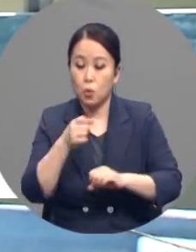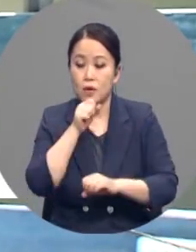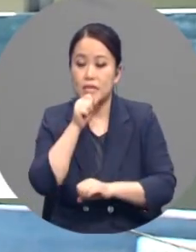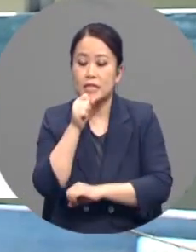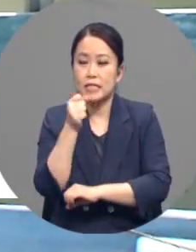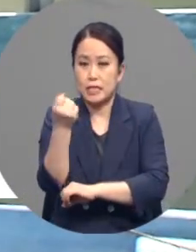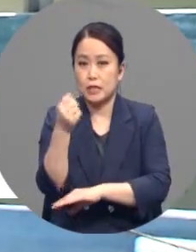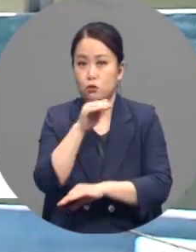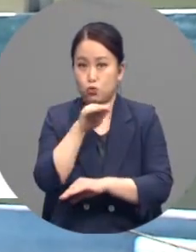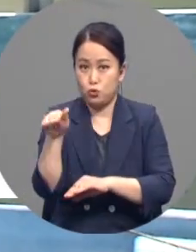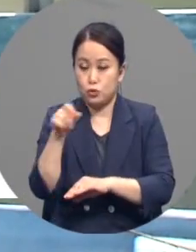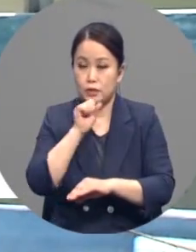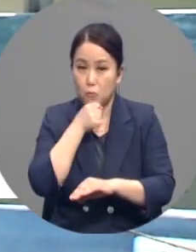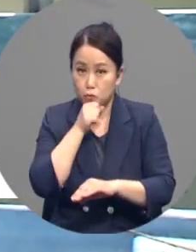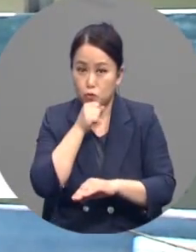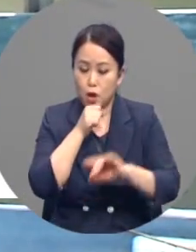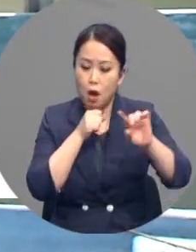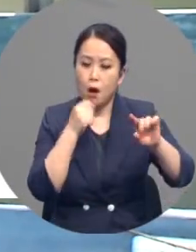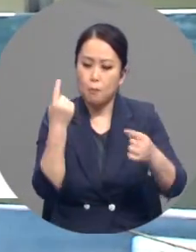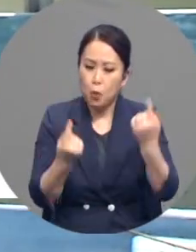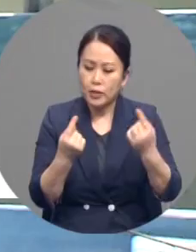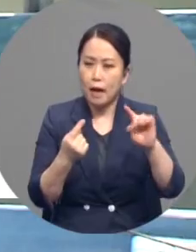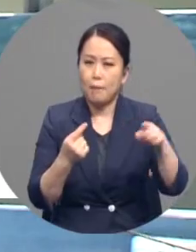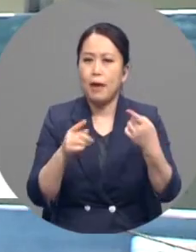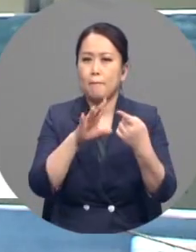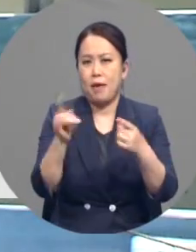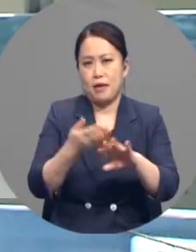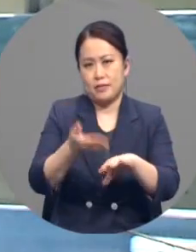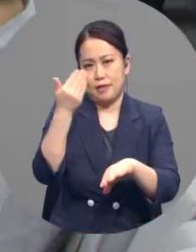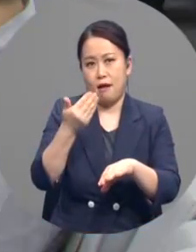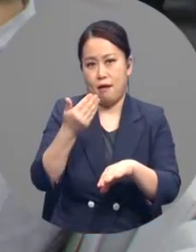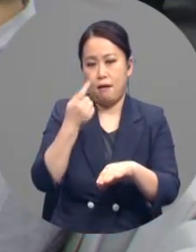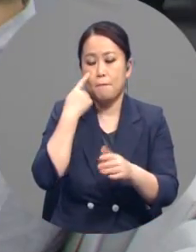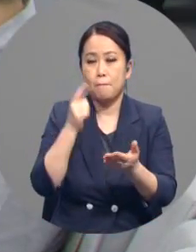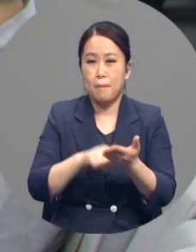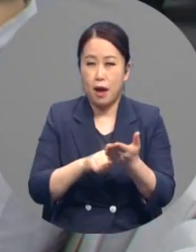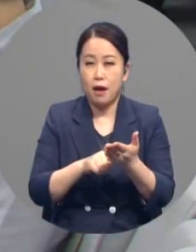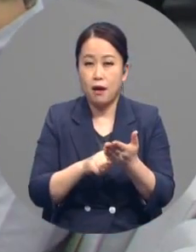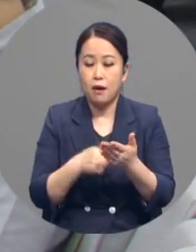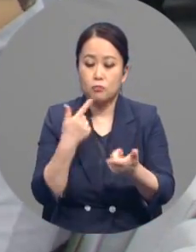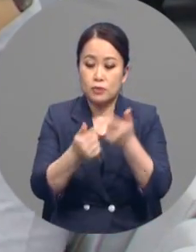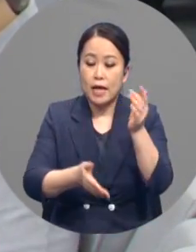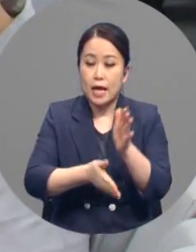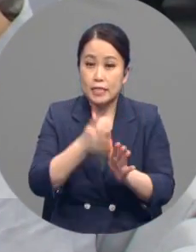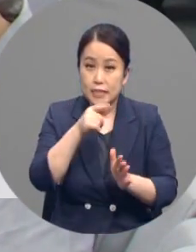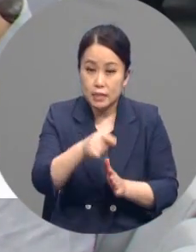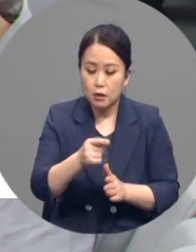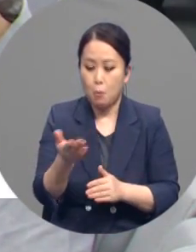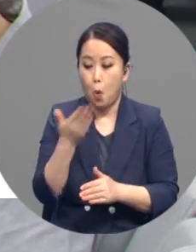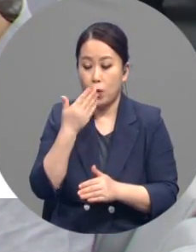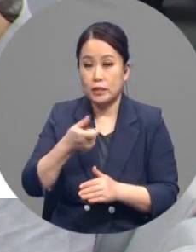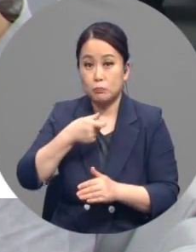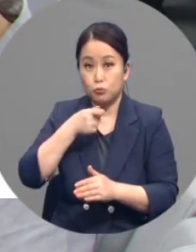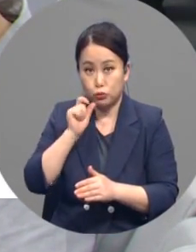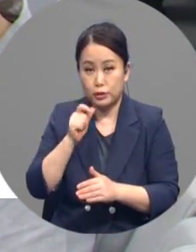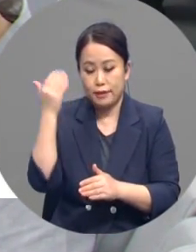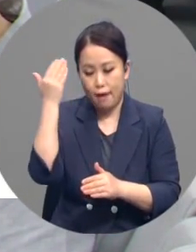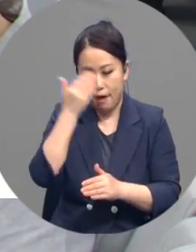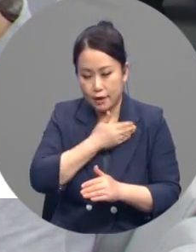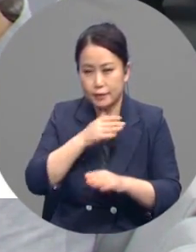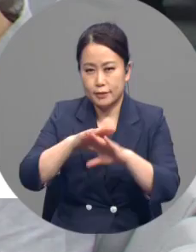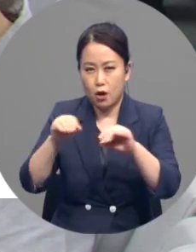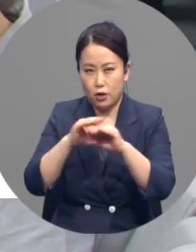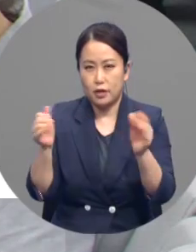정도까지 초과하는 그런 농도가 검출이 되었습니다. 부산시는 먹는 물은 정수처리 과정을